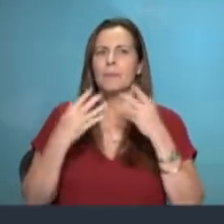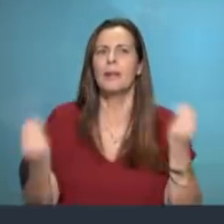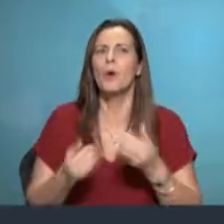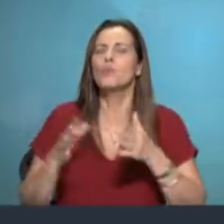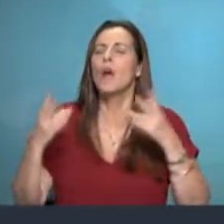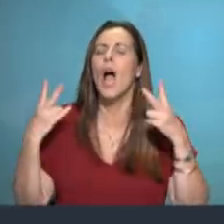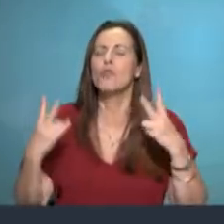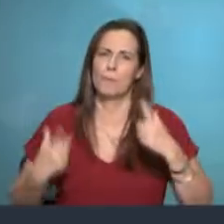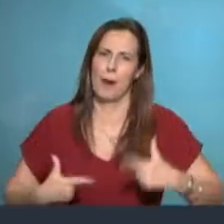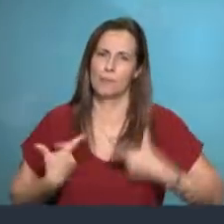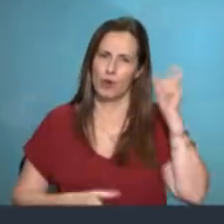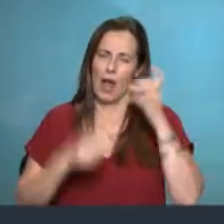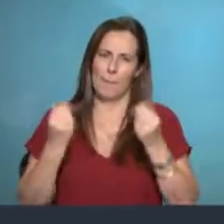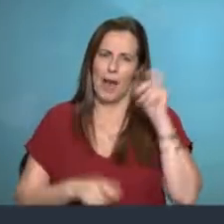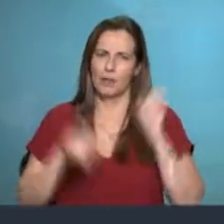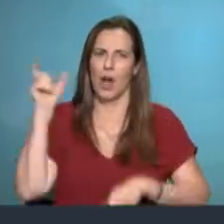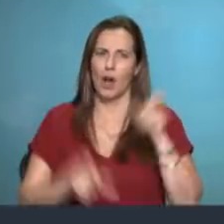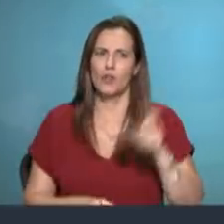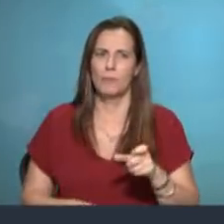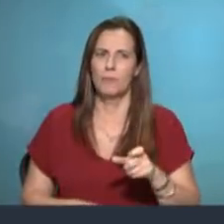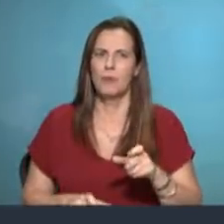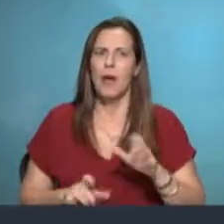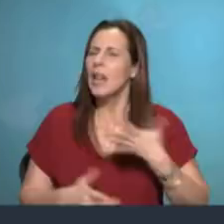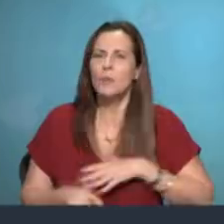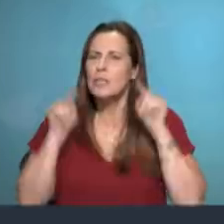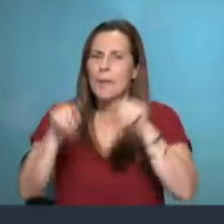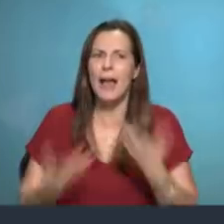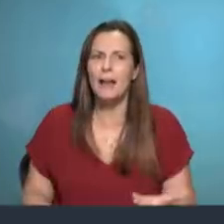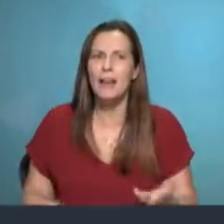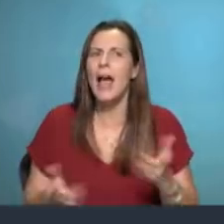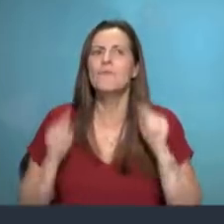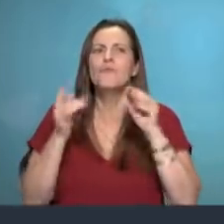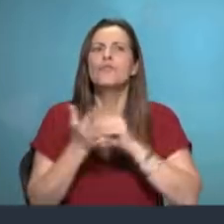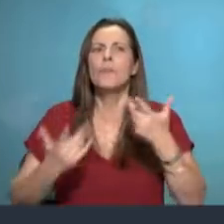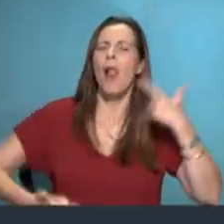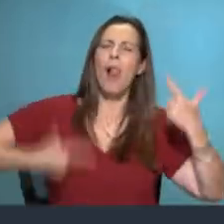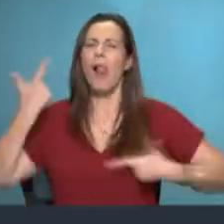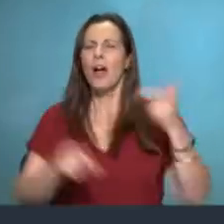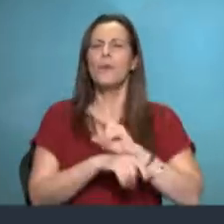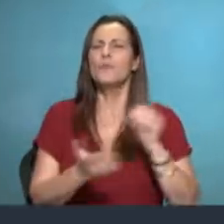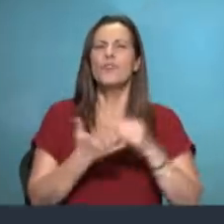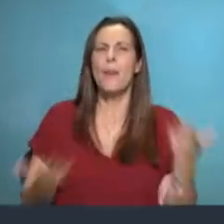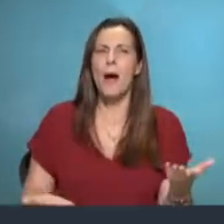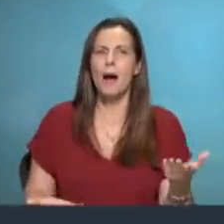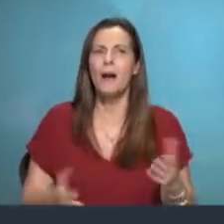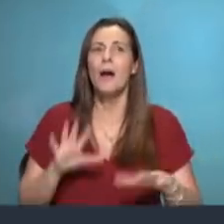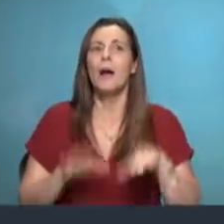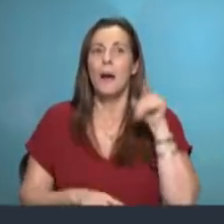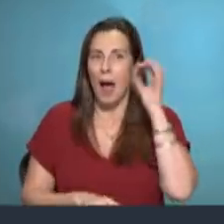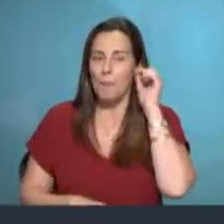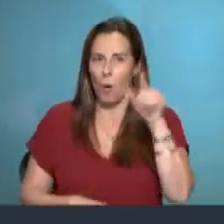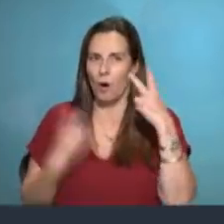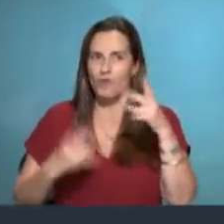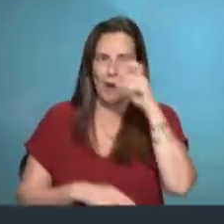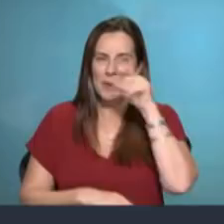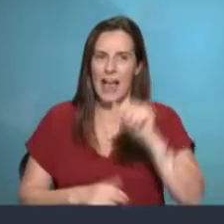كثير مهمه في حياه كثير ناس. لوين بدنا نوصل يا جماعه؟ لوين؟ لايش هاي الفشخره الكذابه؟ بهانو ردين هدوت مفتاح